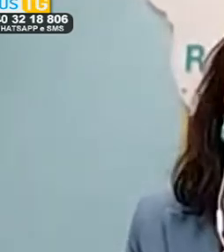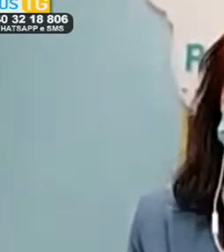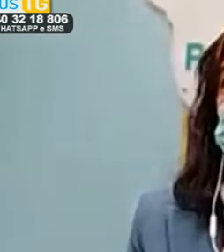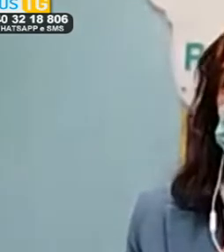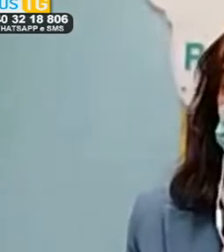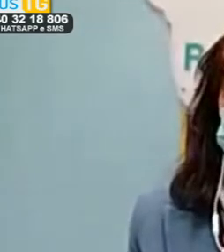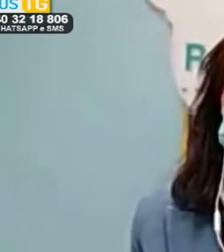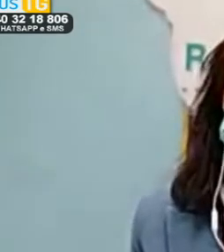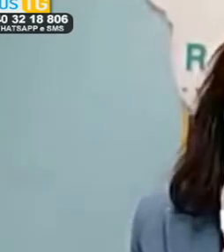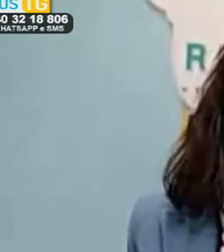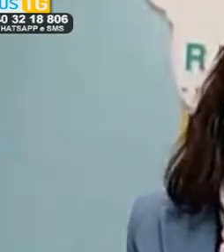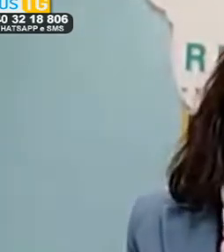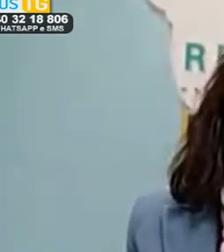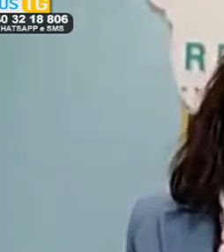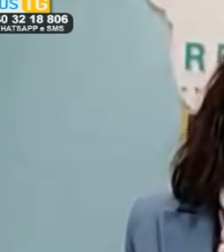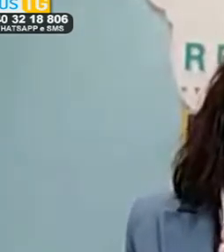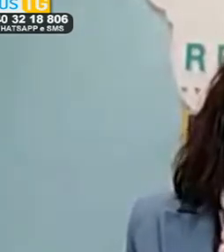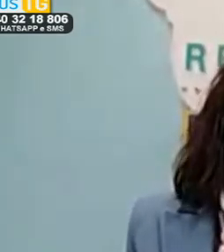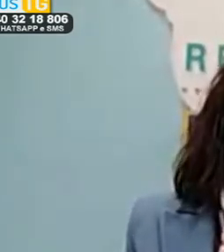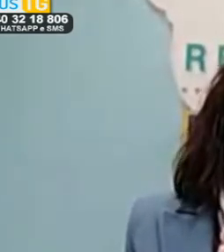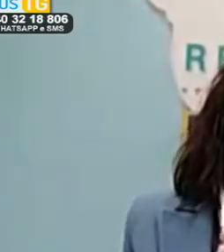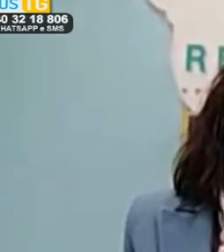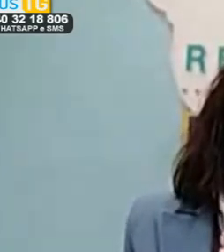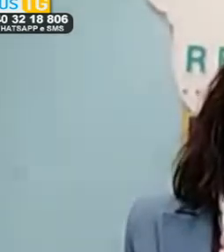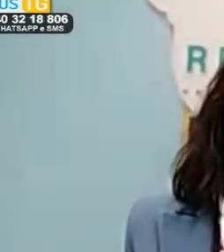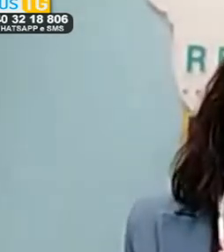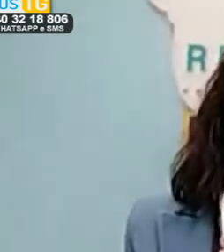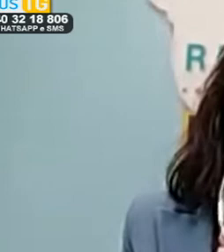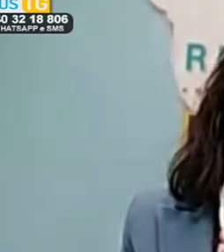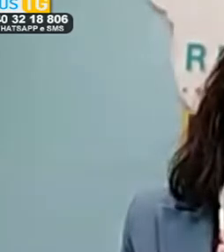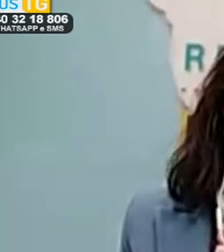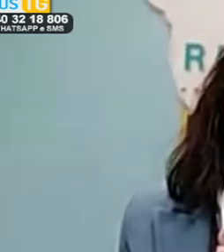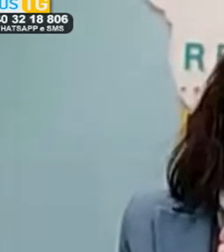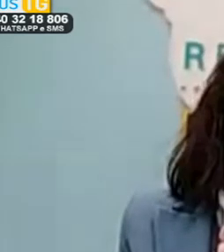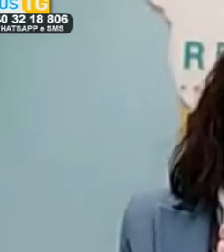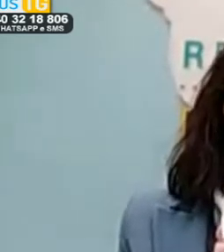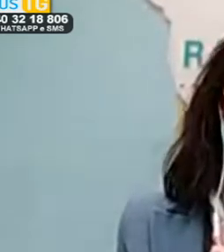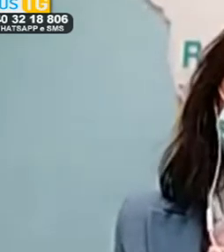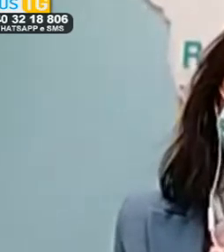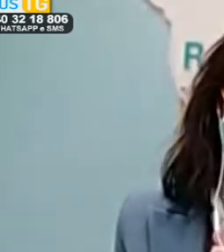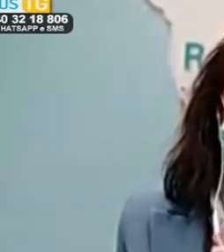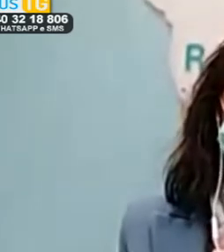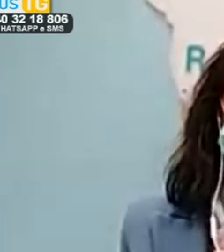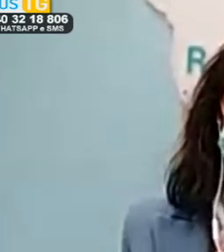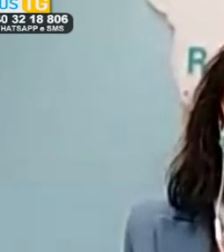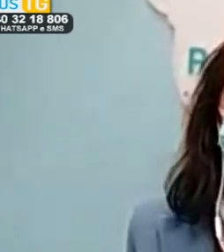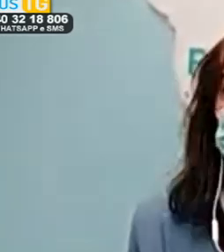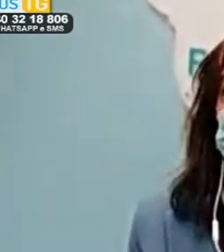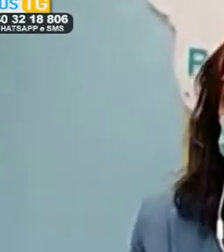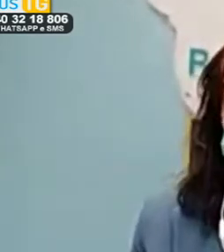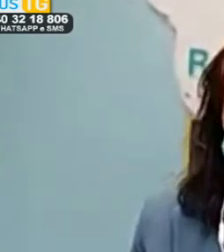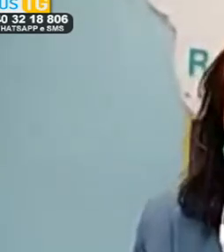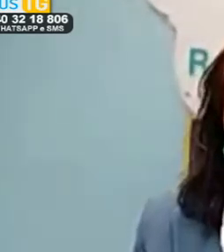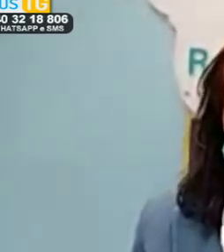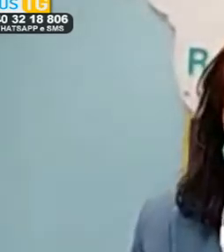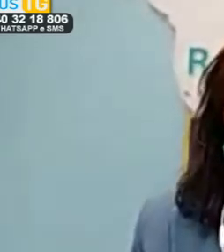vaccinate ogni sera fino alle 23, ma il test, visto che ha funzionato bene, verrà riproposto due volte la settimana